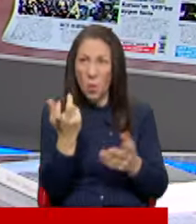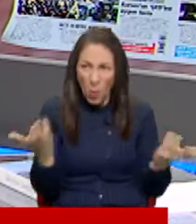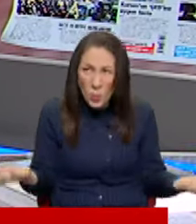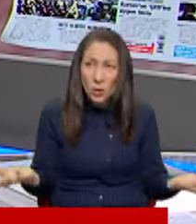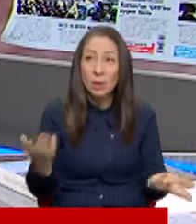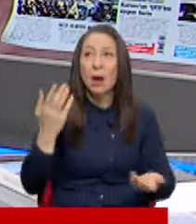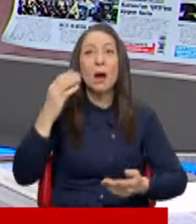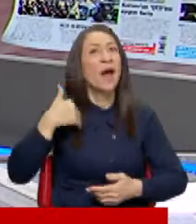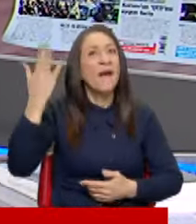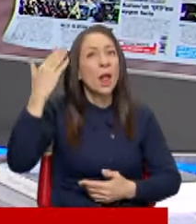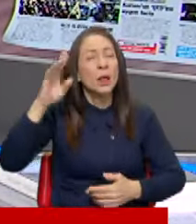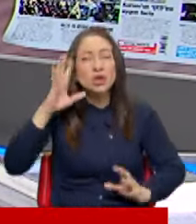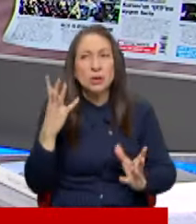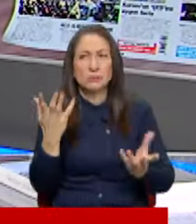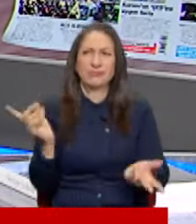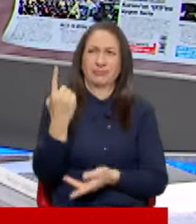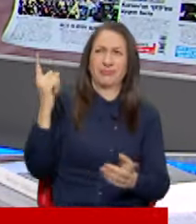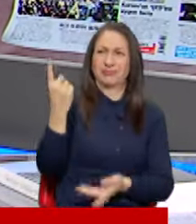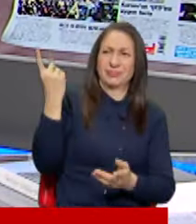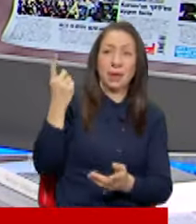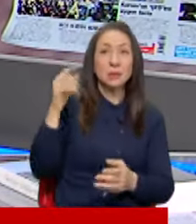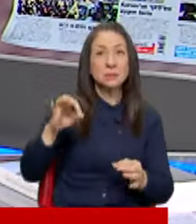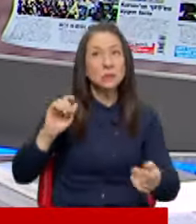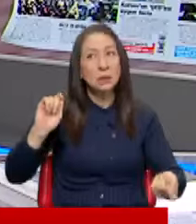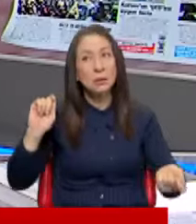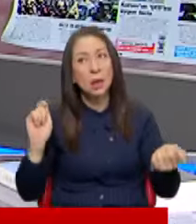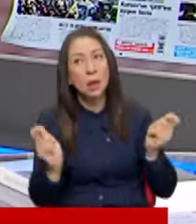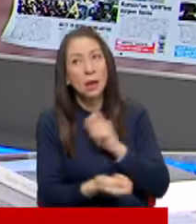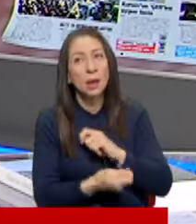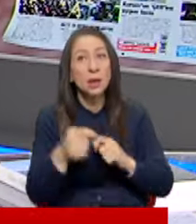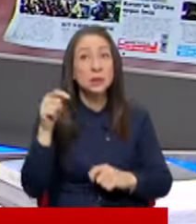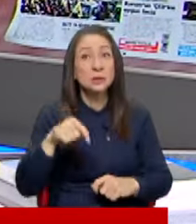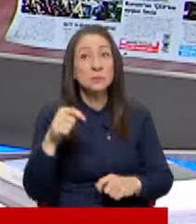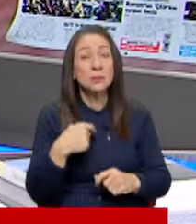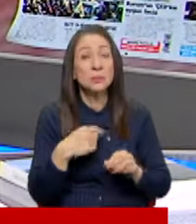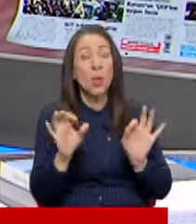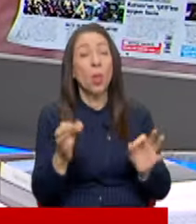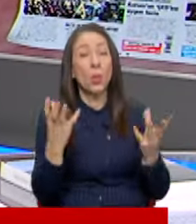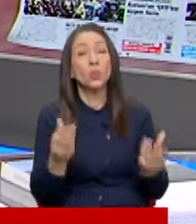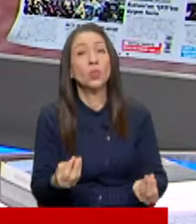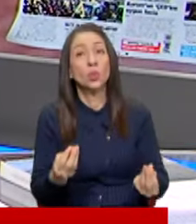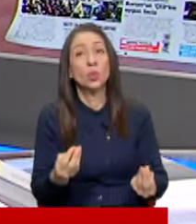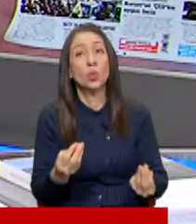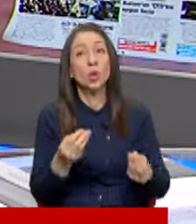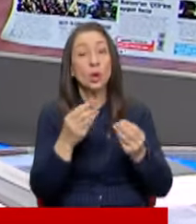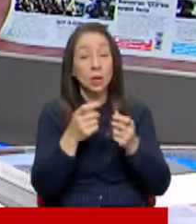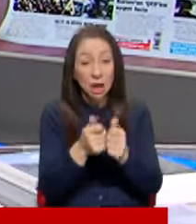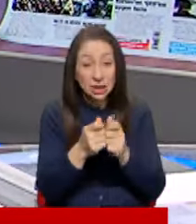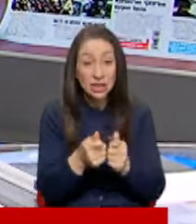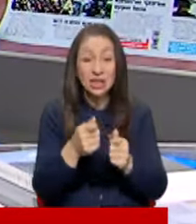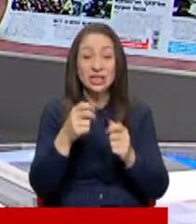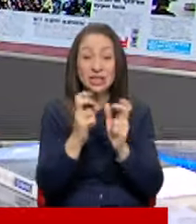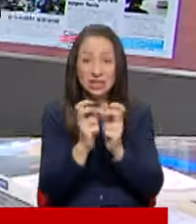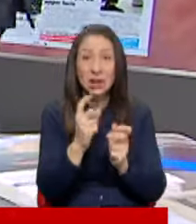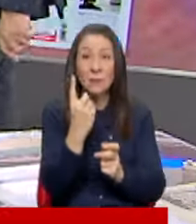canım diye Bu memleketin insanları şaşırırdım eskiden şimdi kuru kayısı ve incir bile